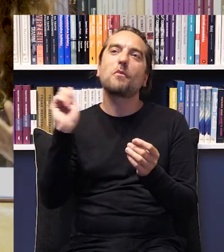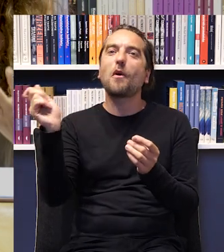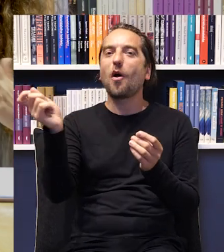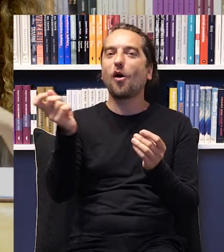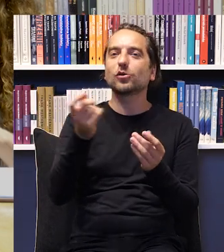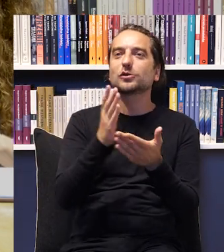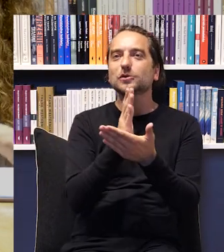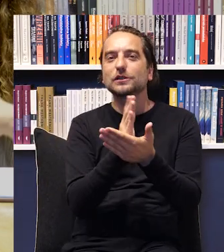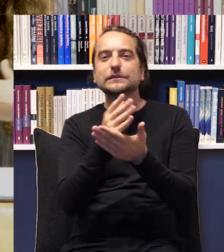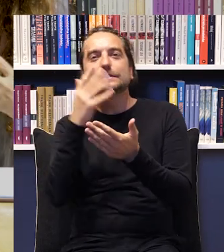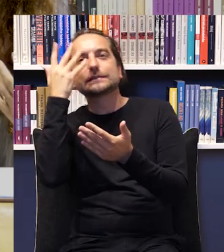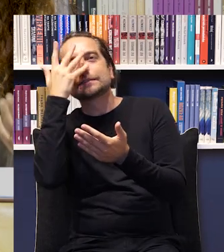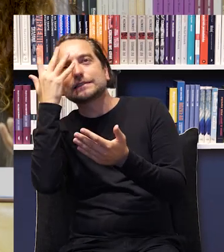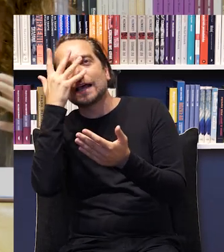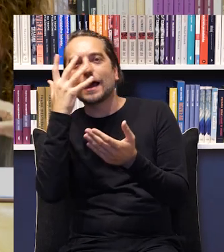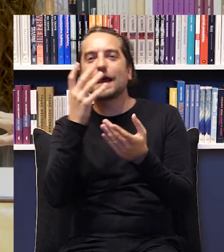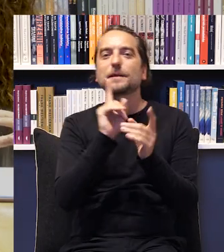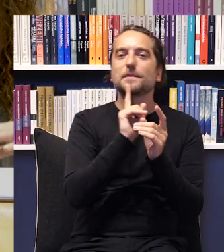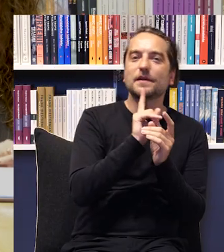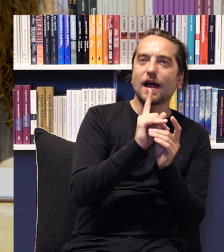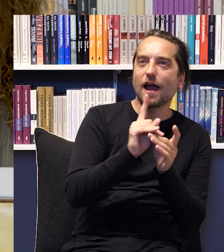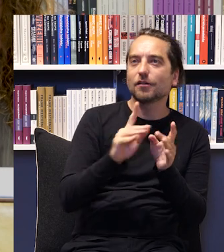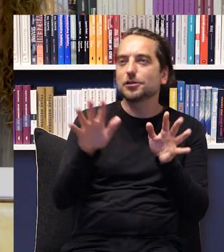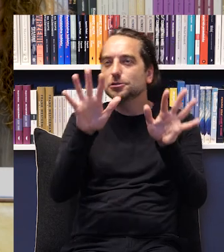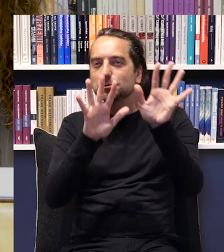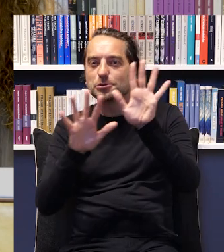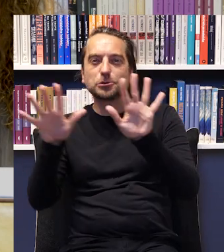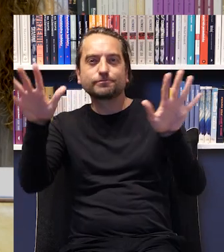na pograniczu snu, trochę na pograniczu jawy.